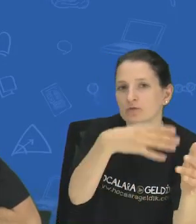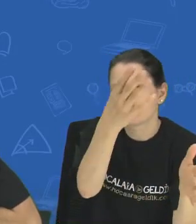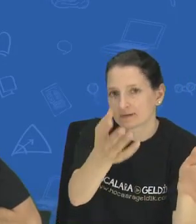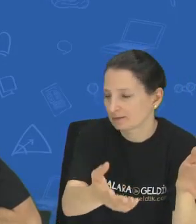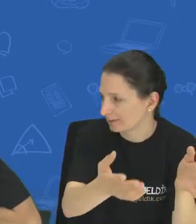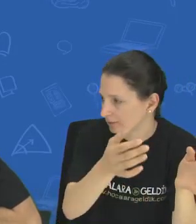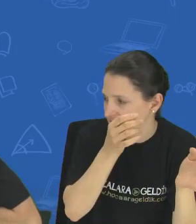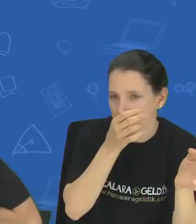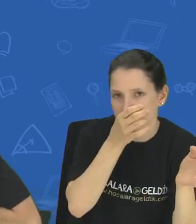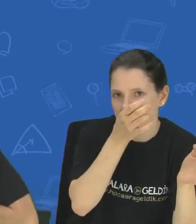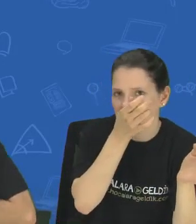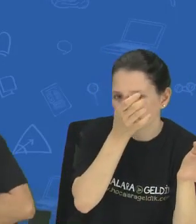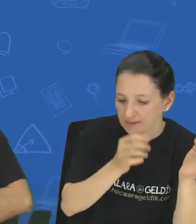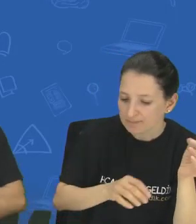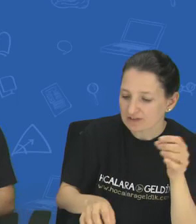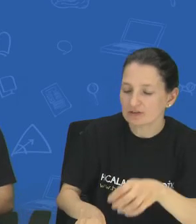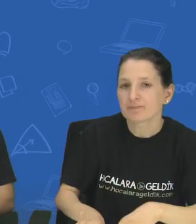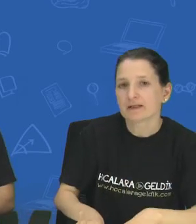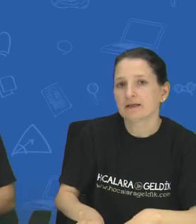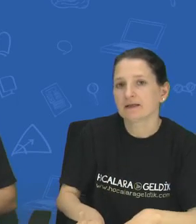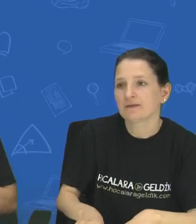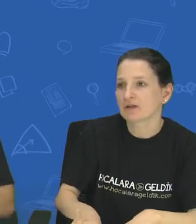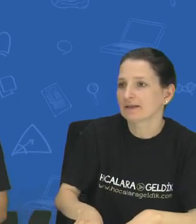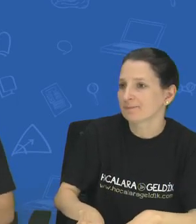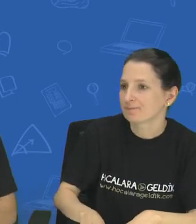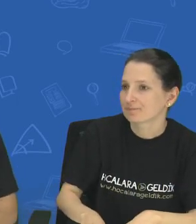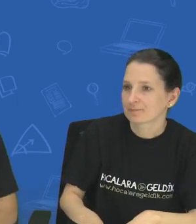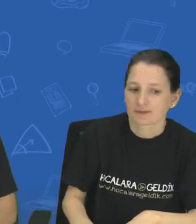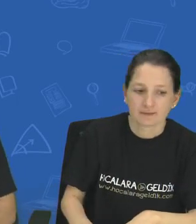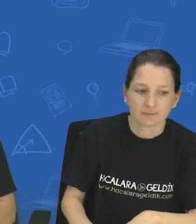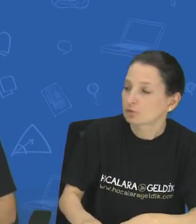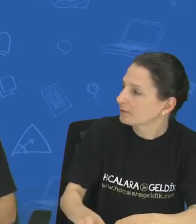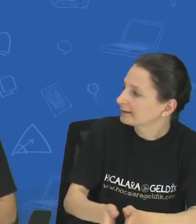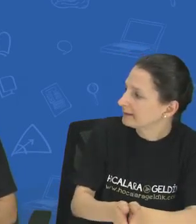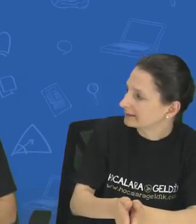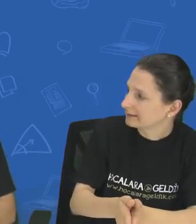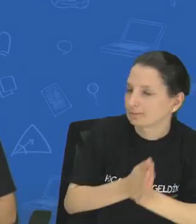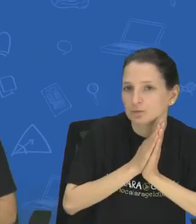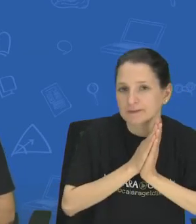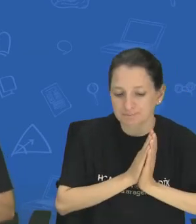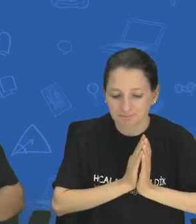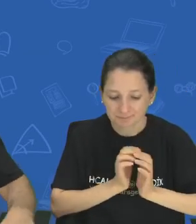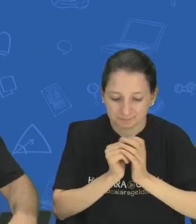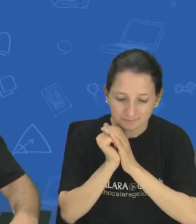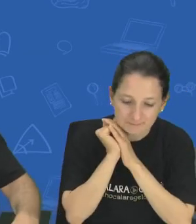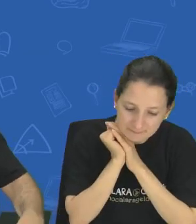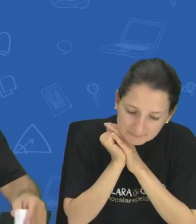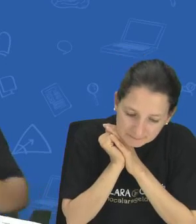Çünkü bunların üstlerinde kimya mühendisleri vesaireleri var. İşin şeyleri, mutfağındakiler, hı hı, bunlar.